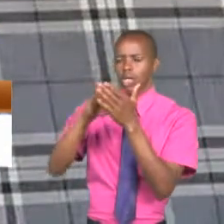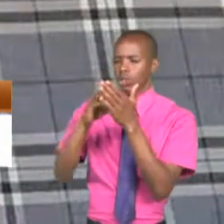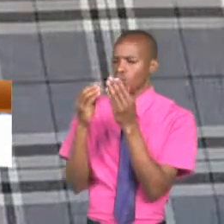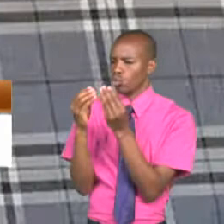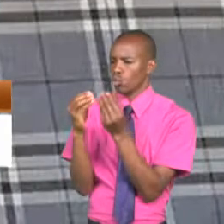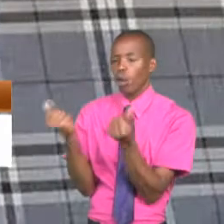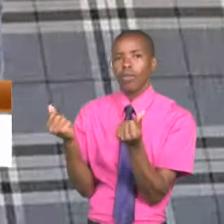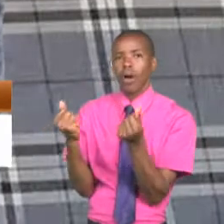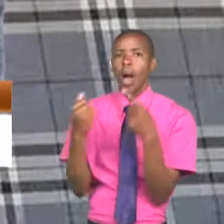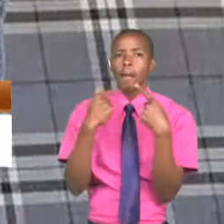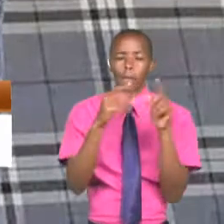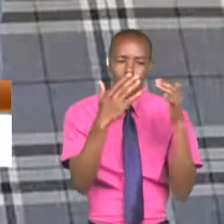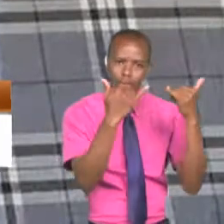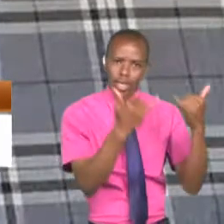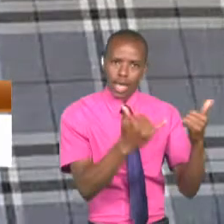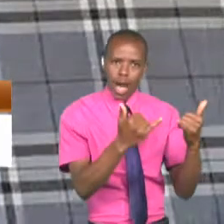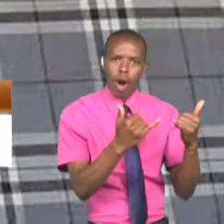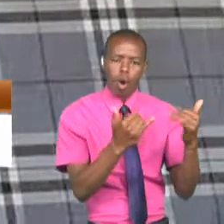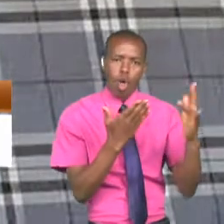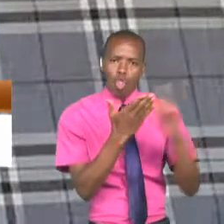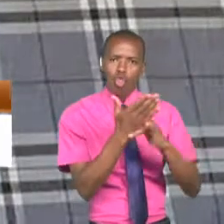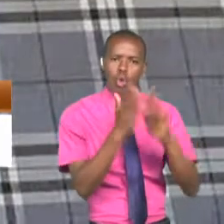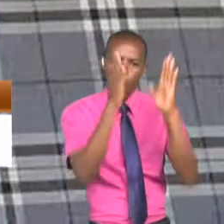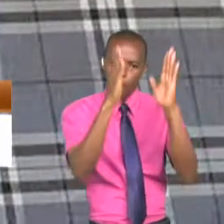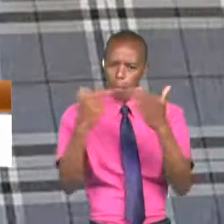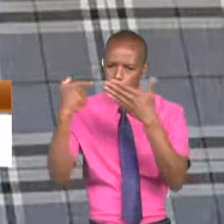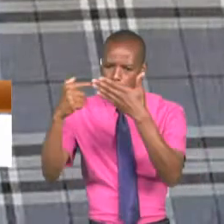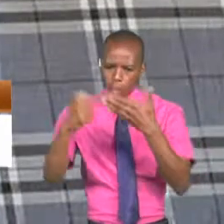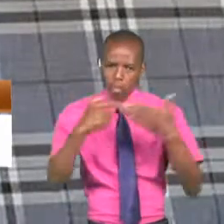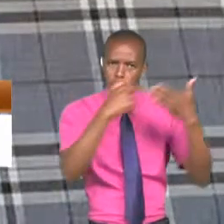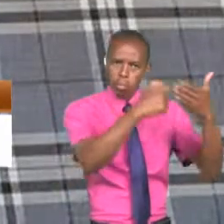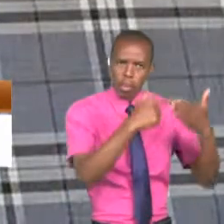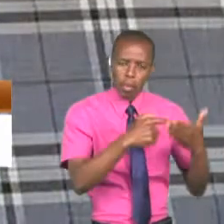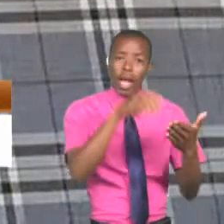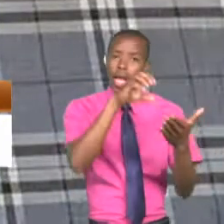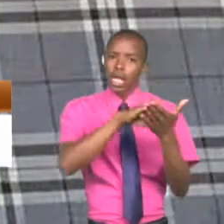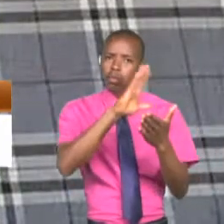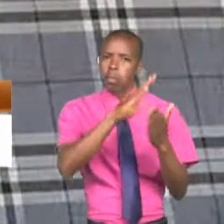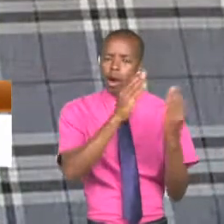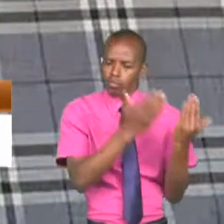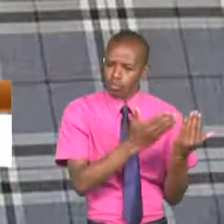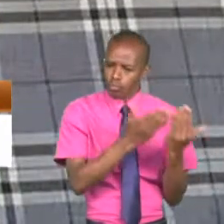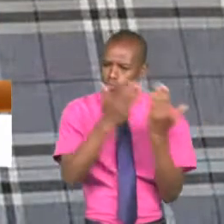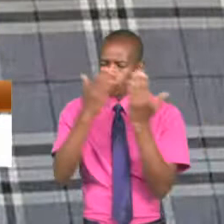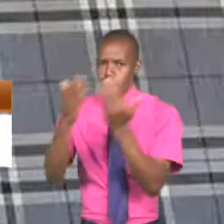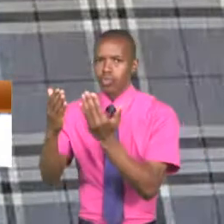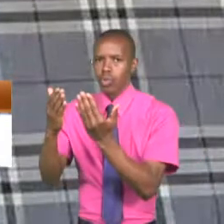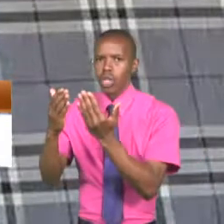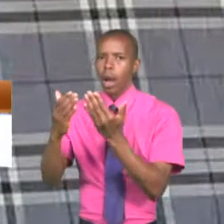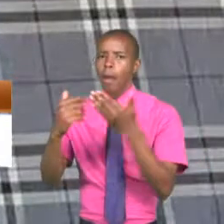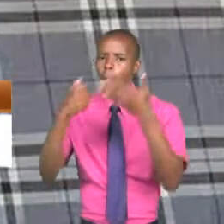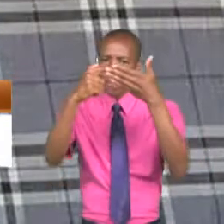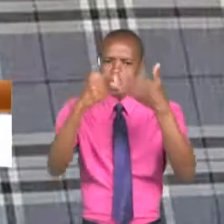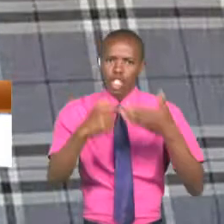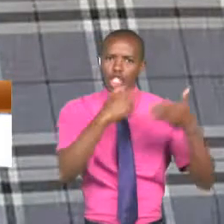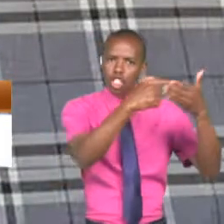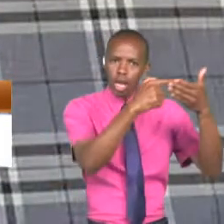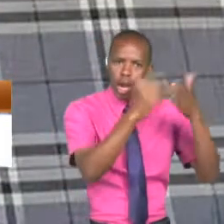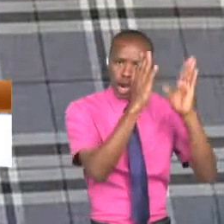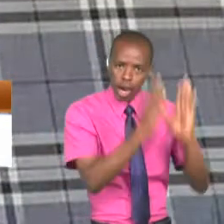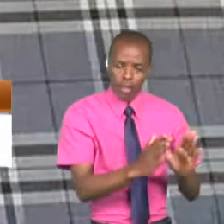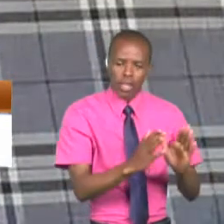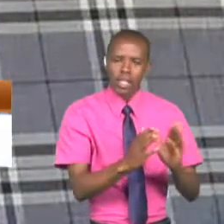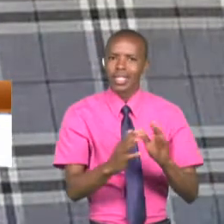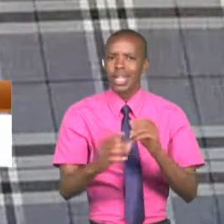imalizike. Lakini sasa with mediation, kesi yako inapelekwa kwa an accredited mediator na inakaa huko for